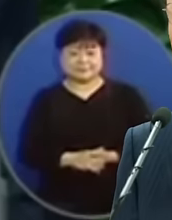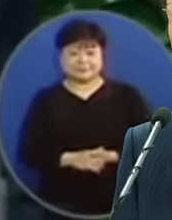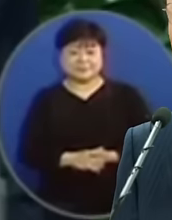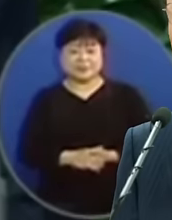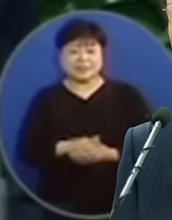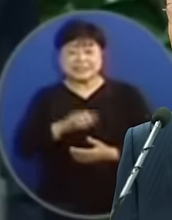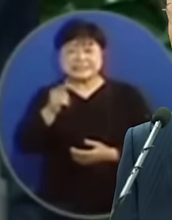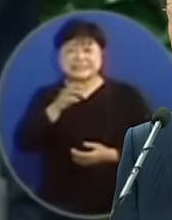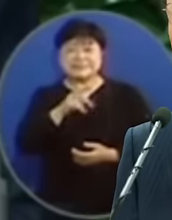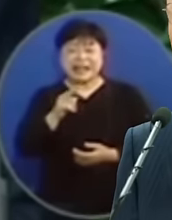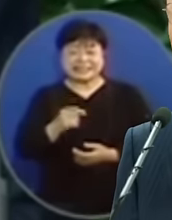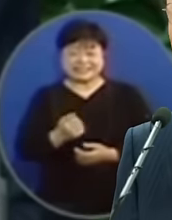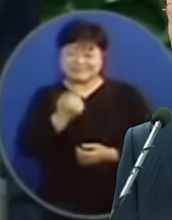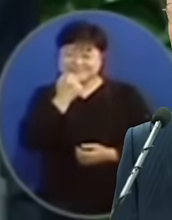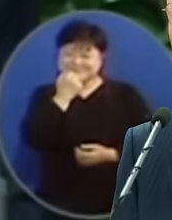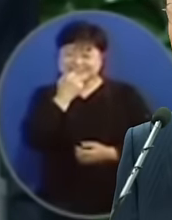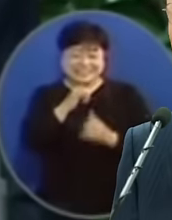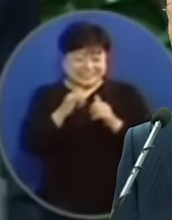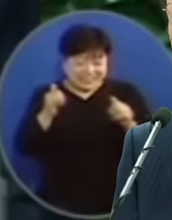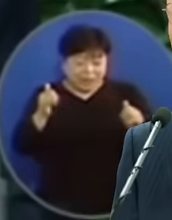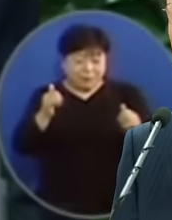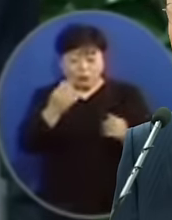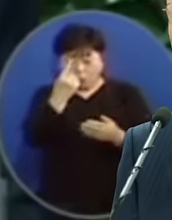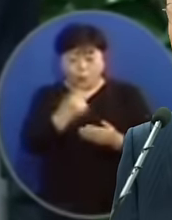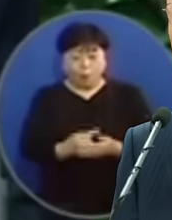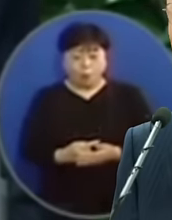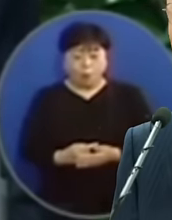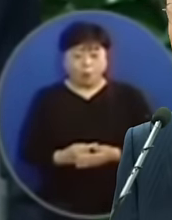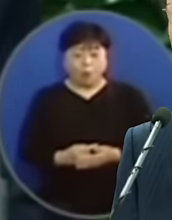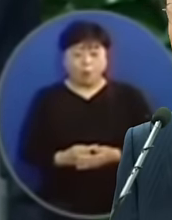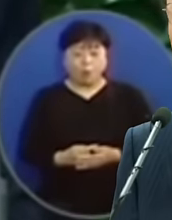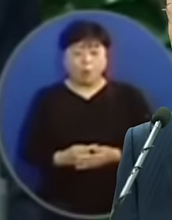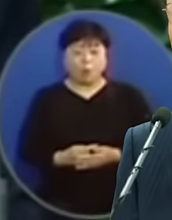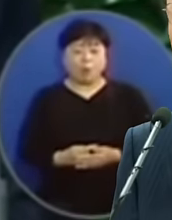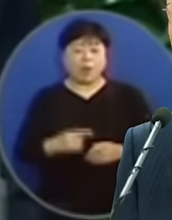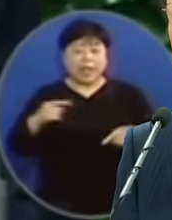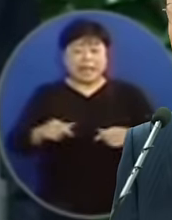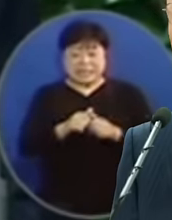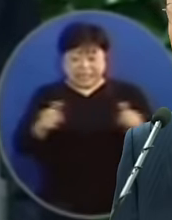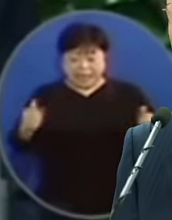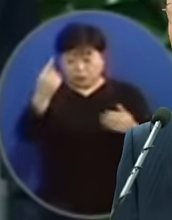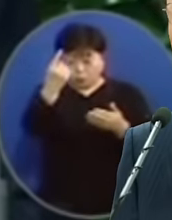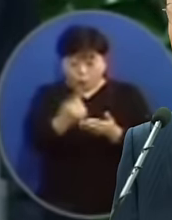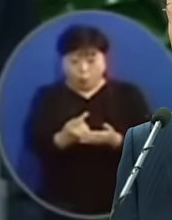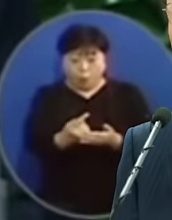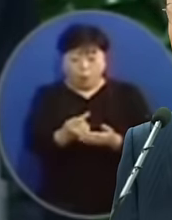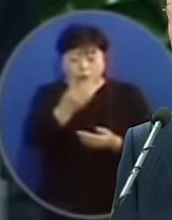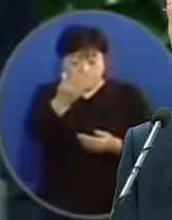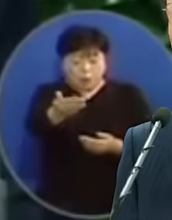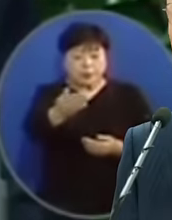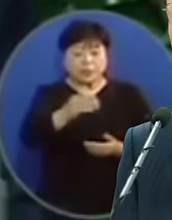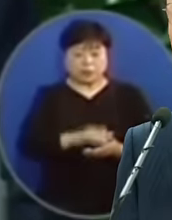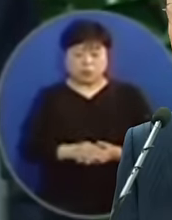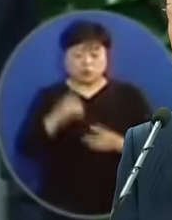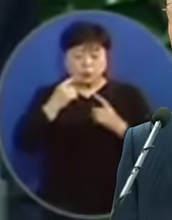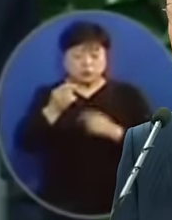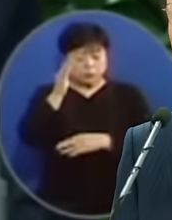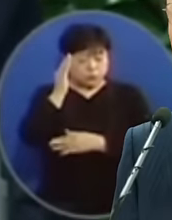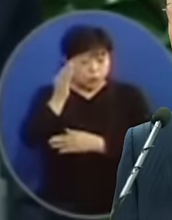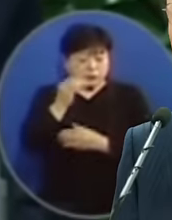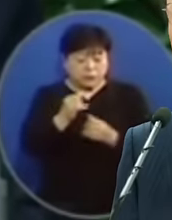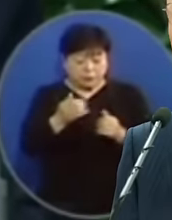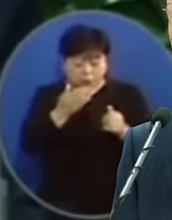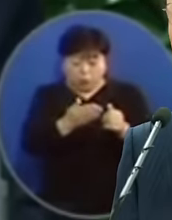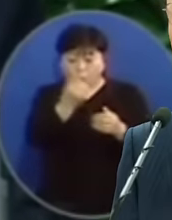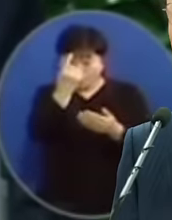그리발디 씨에게도 다가올 수 있고, 위대한 종 엘리야에게도 다가올 수 있고, 여러분에게도 다가올 수 있고, 설교하는 이 조용기에게도 다가올